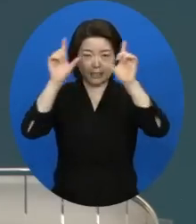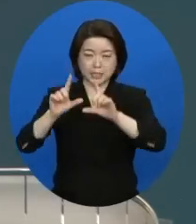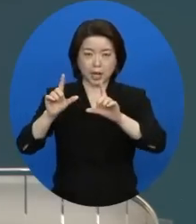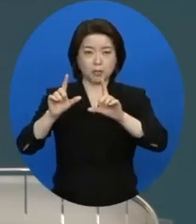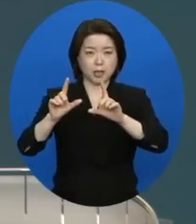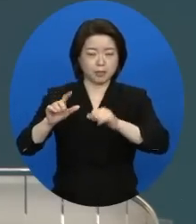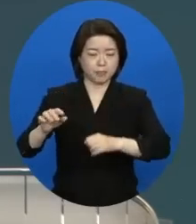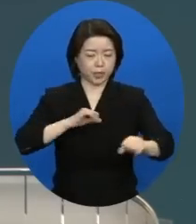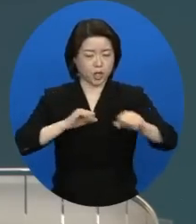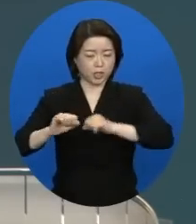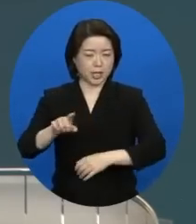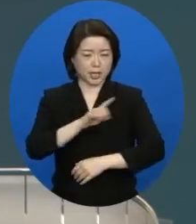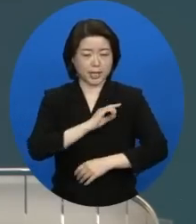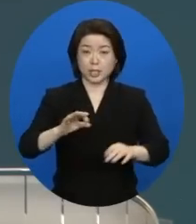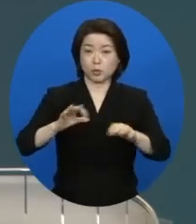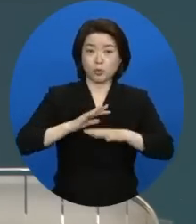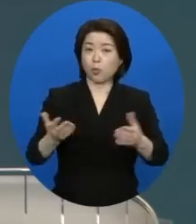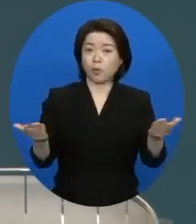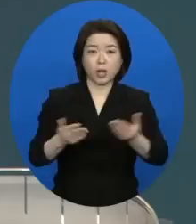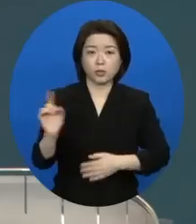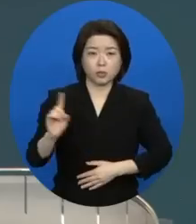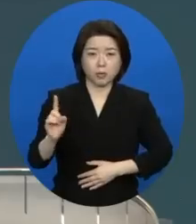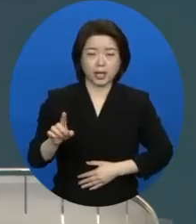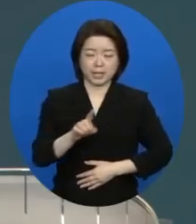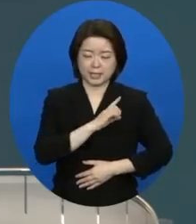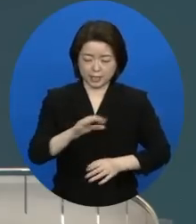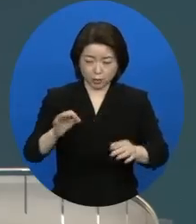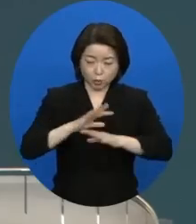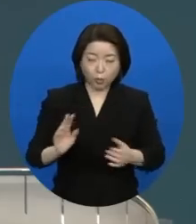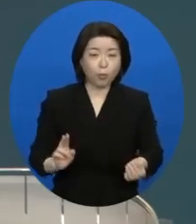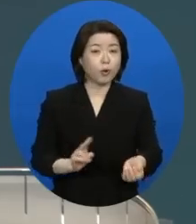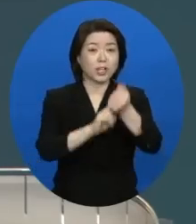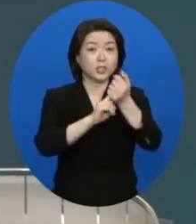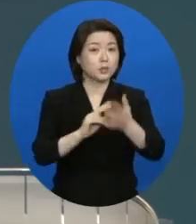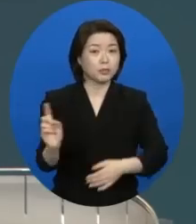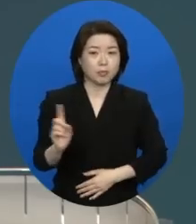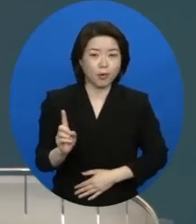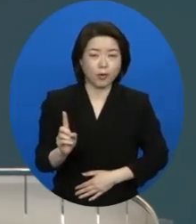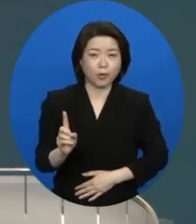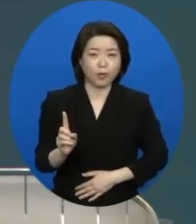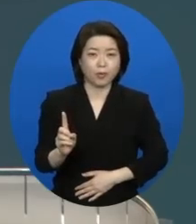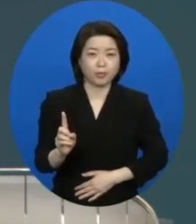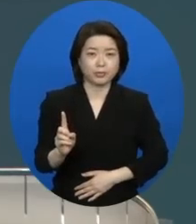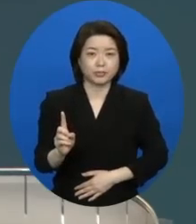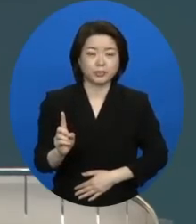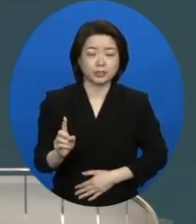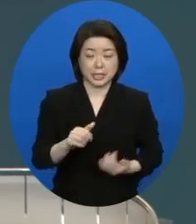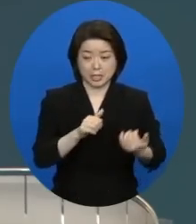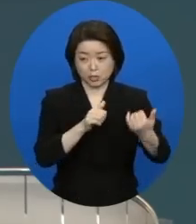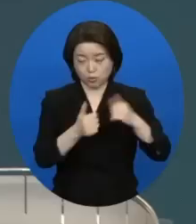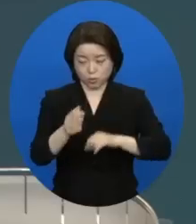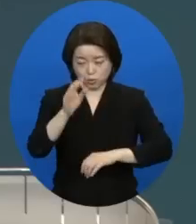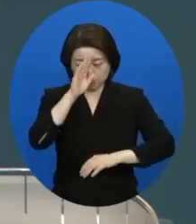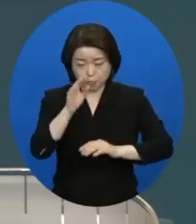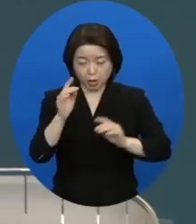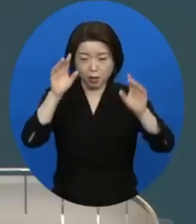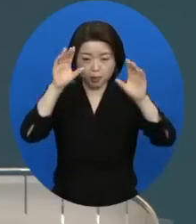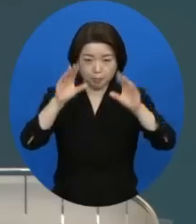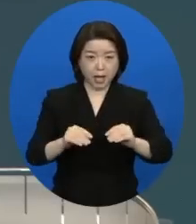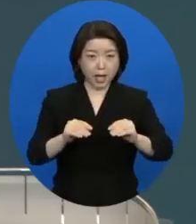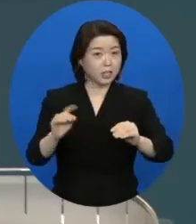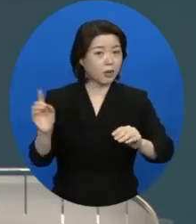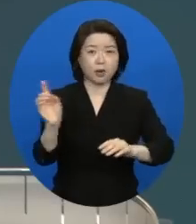역사하시는 가장 놀라운 일, 가장 놀라운 기적이 뭔지 아세요? 죽을 병에서 고침받은 것도